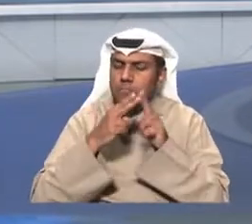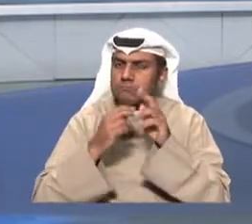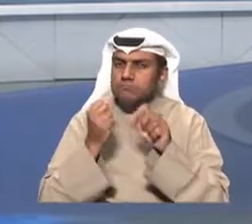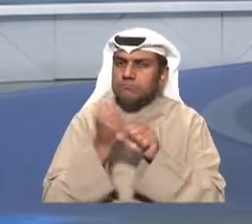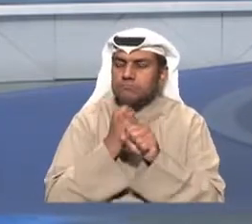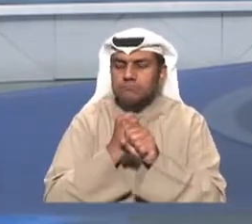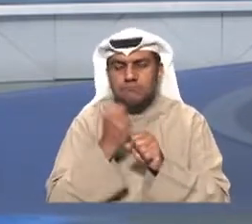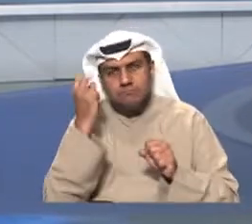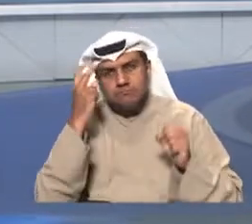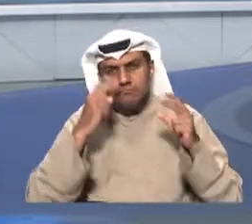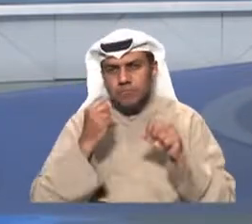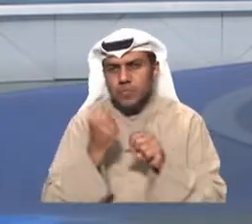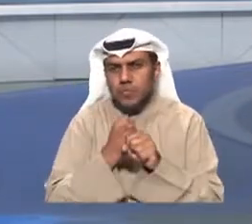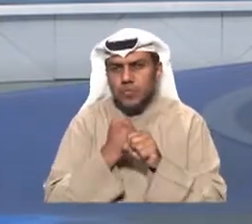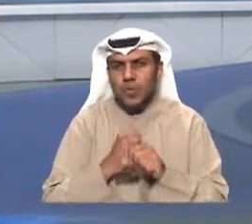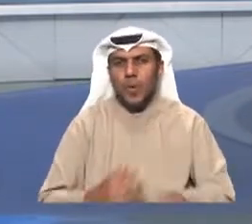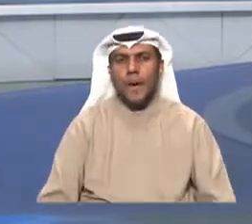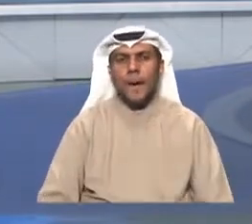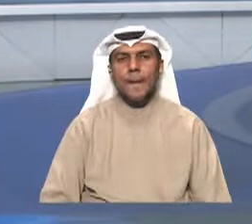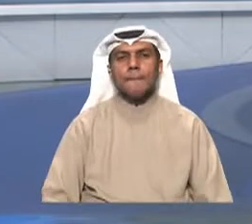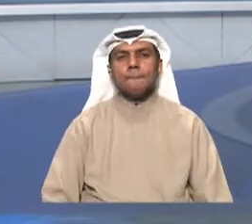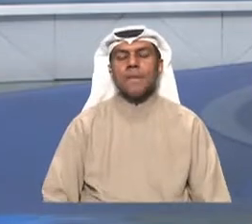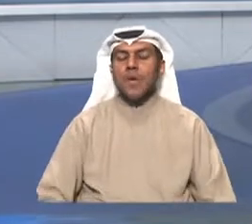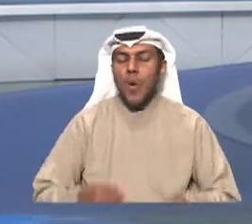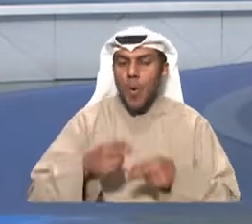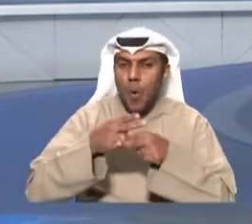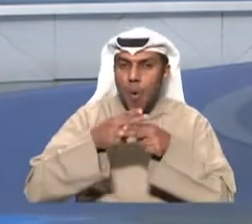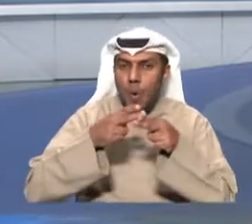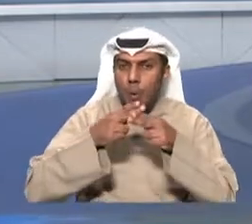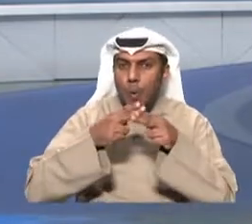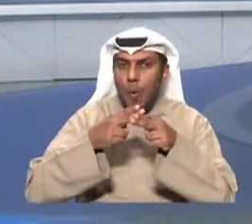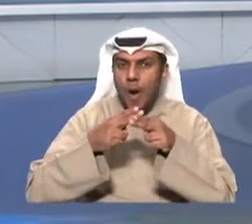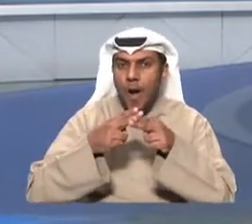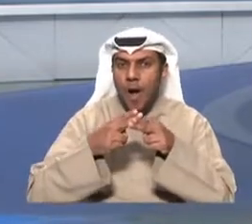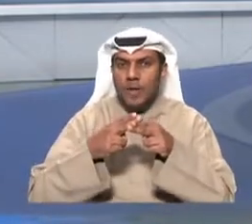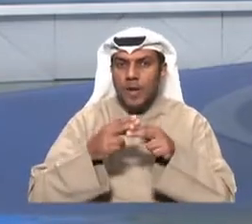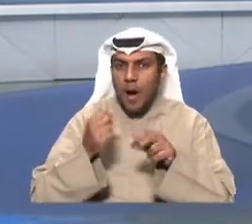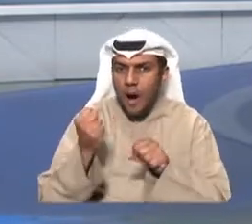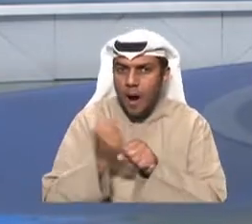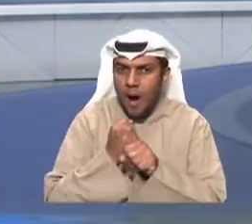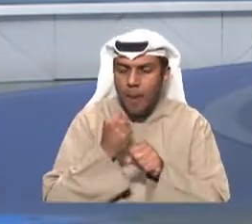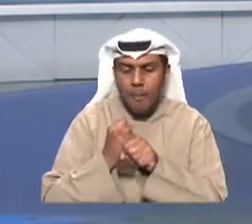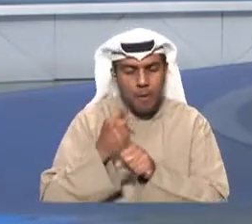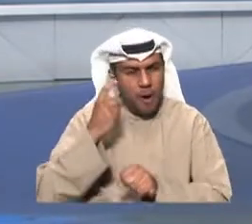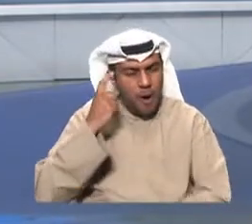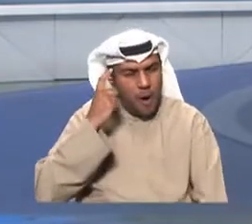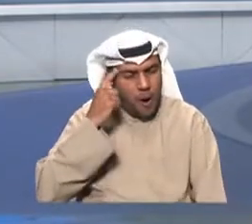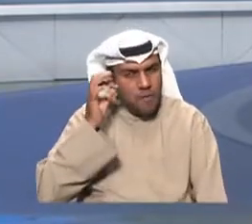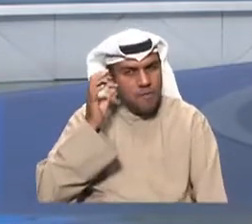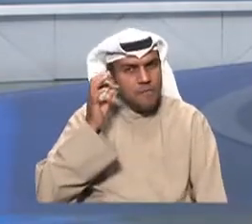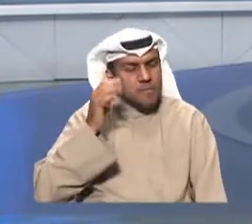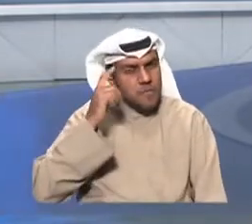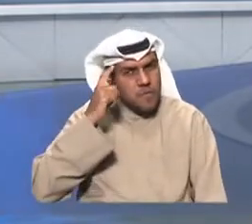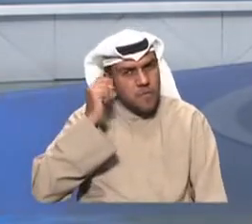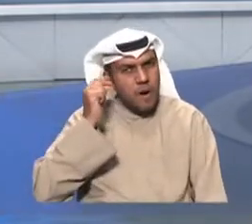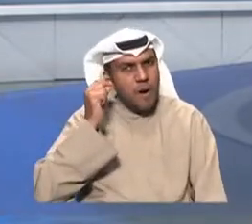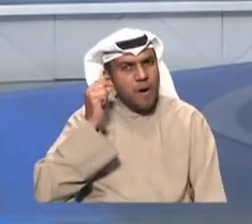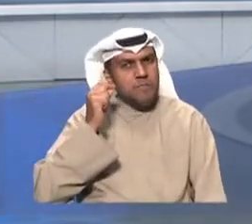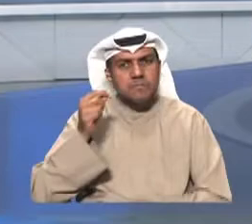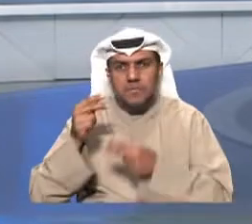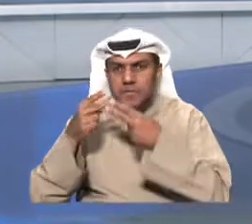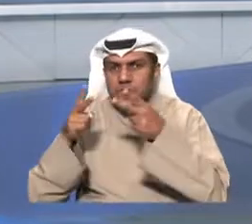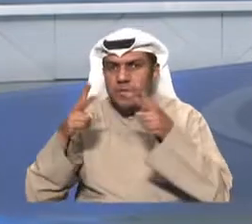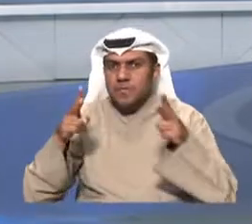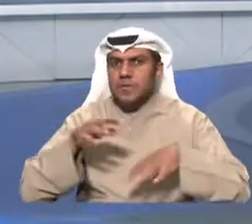كما تجسدت المدرسة الدبلوماسية الكويتية على دعائم التوازن والاعتدال والانفتاح والإنسانية.